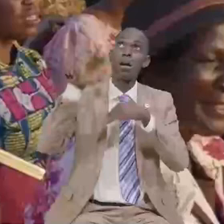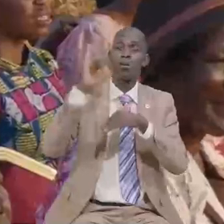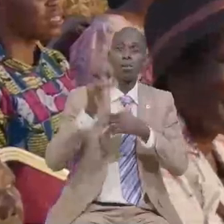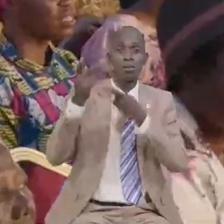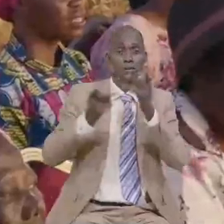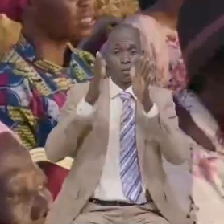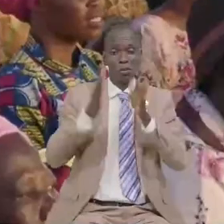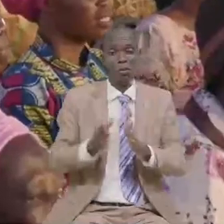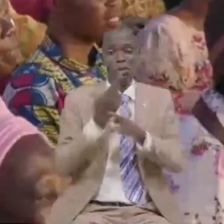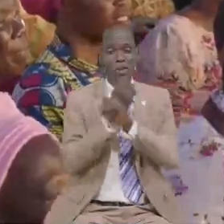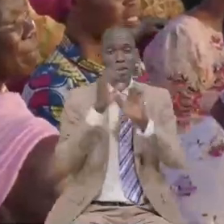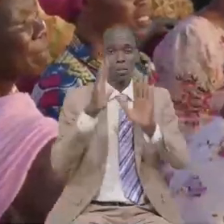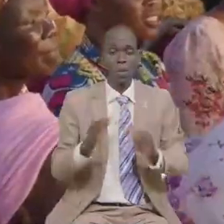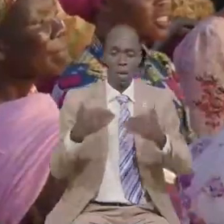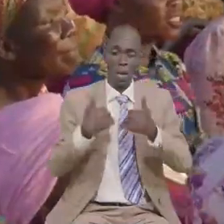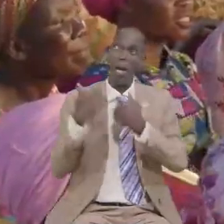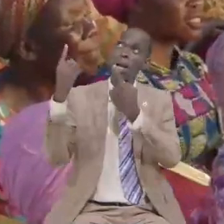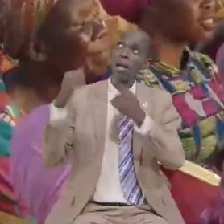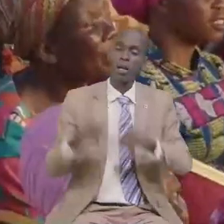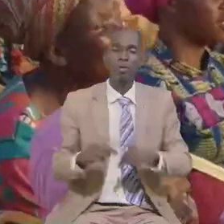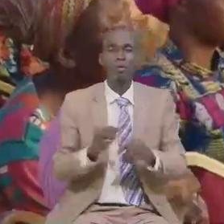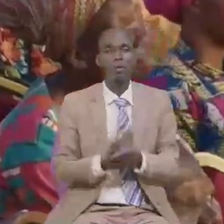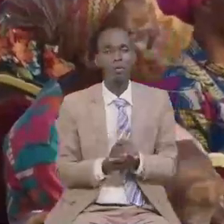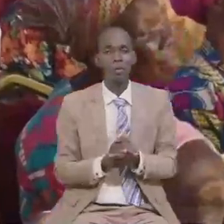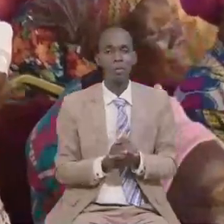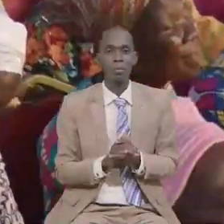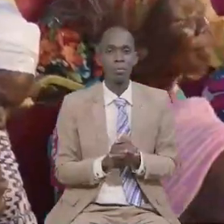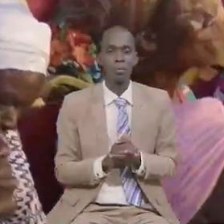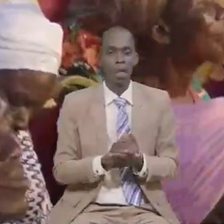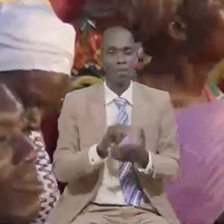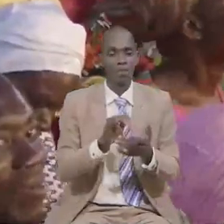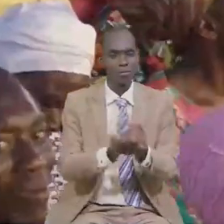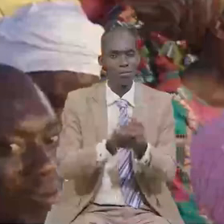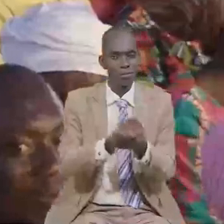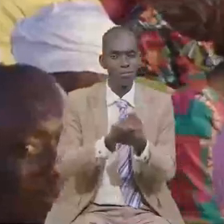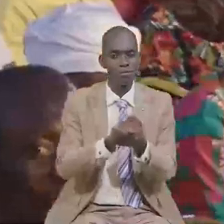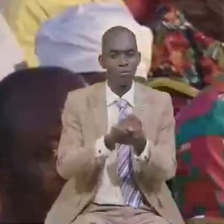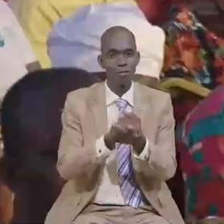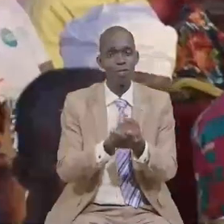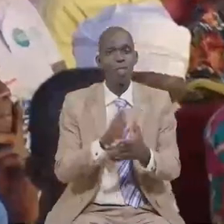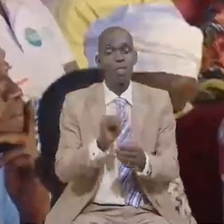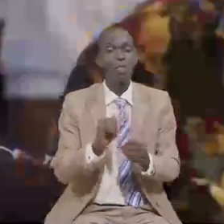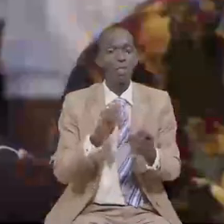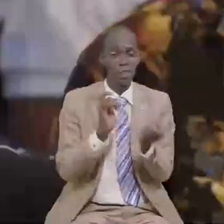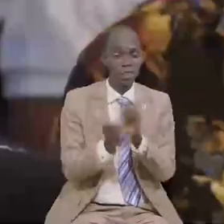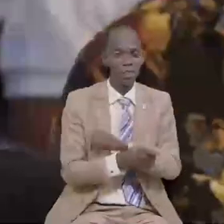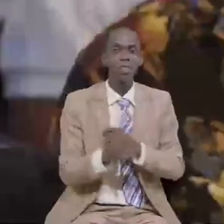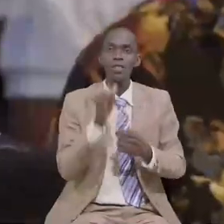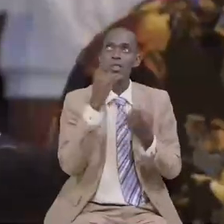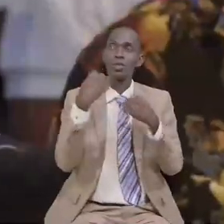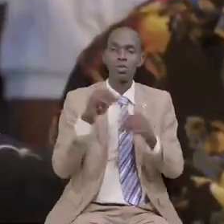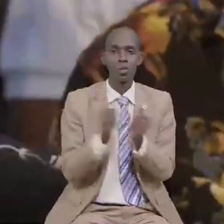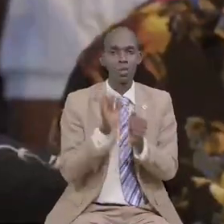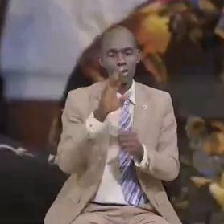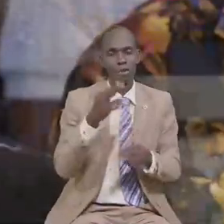Le visiteur céleste, le Rédempteur est venu. Félicitations à vous. Le